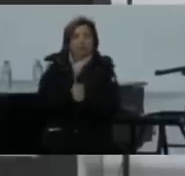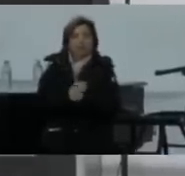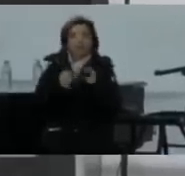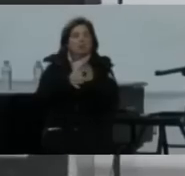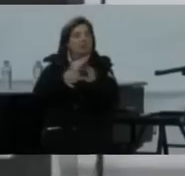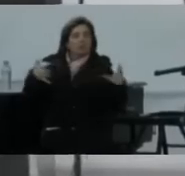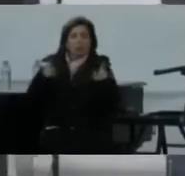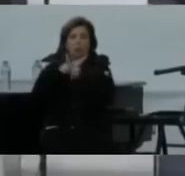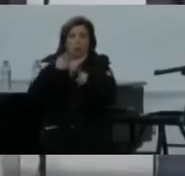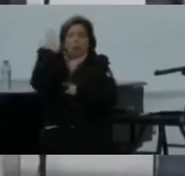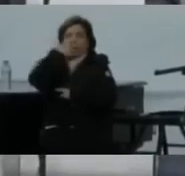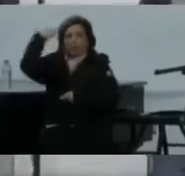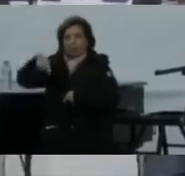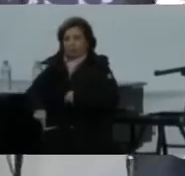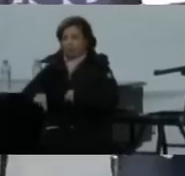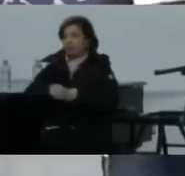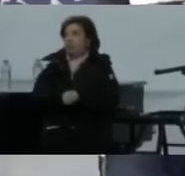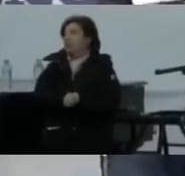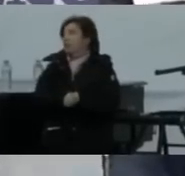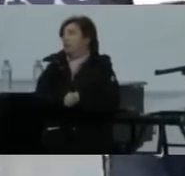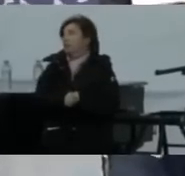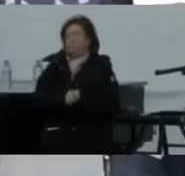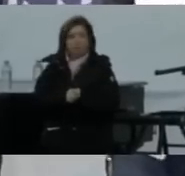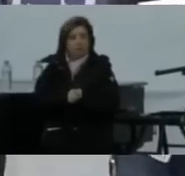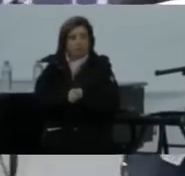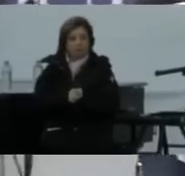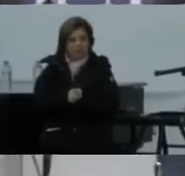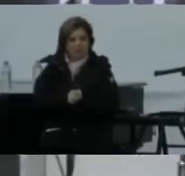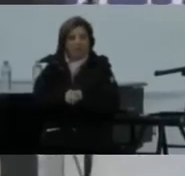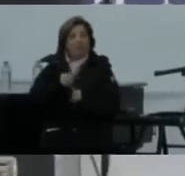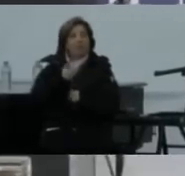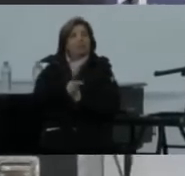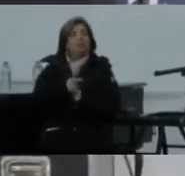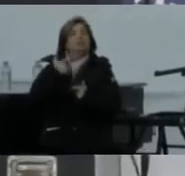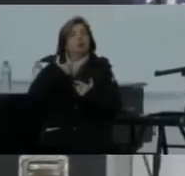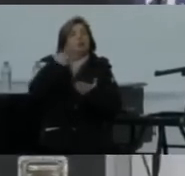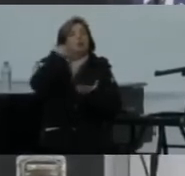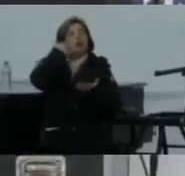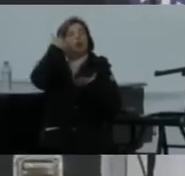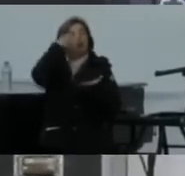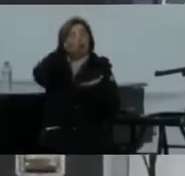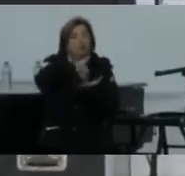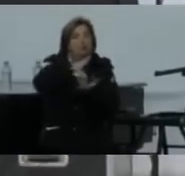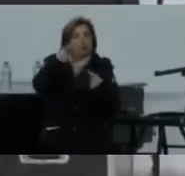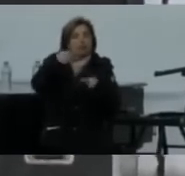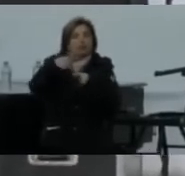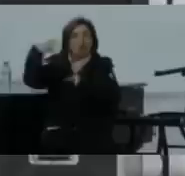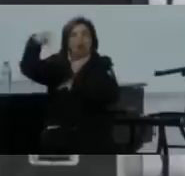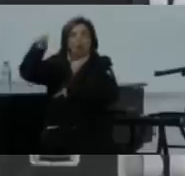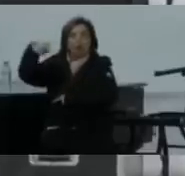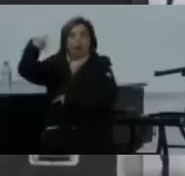staccano, non poi, con chi te la prendi? Con un call center che sta a Manhattan. Con chi te la prendi?